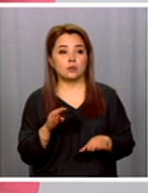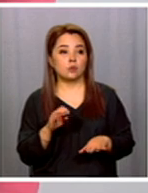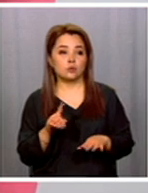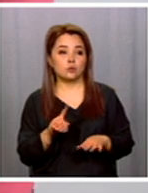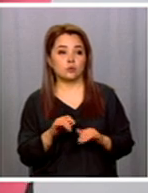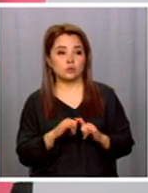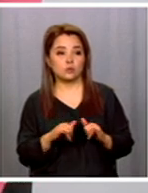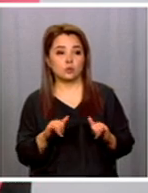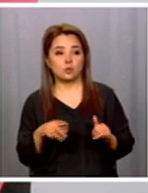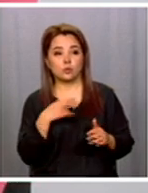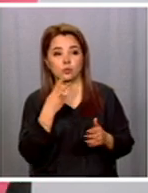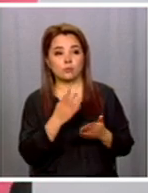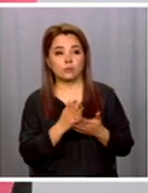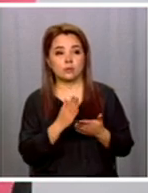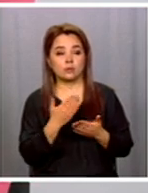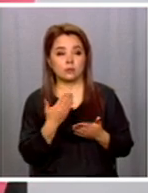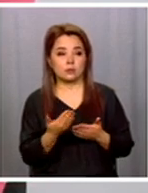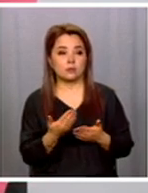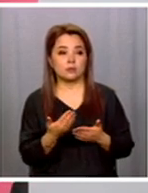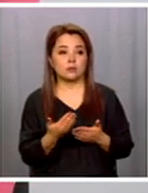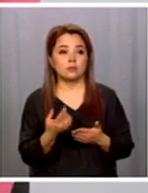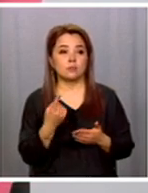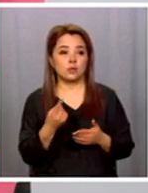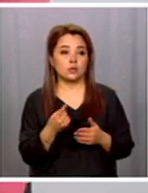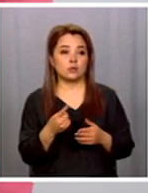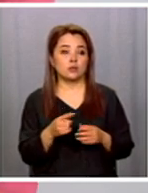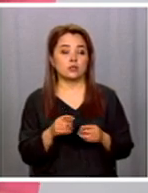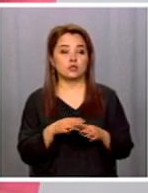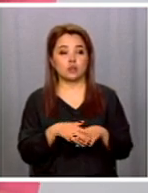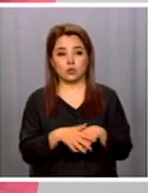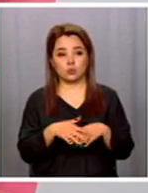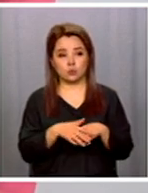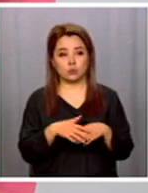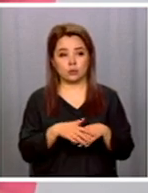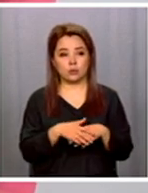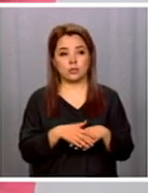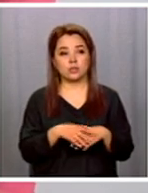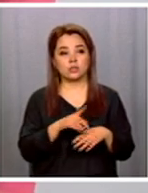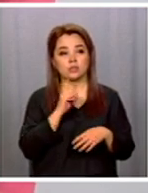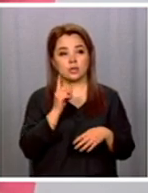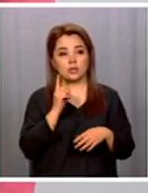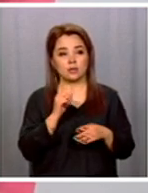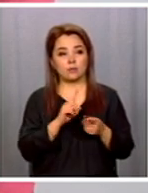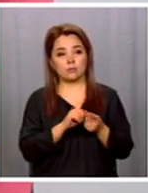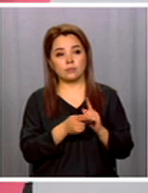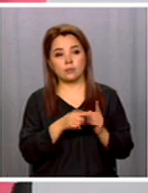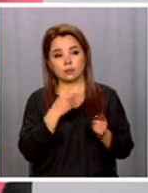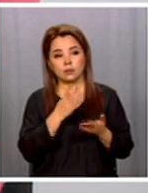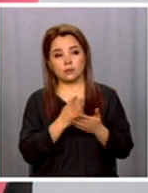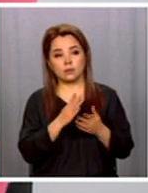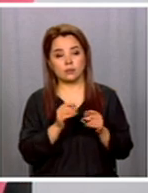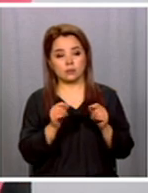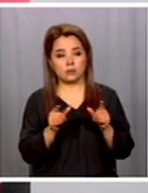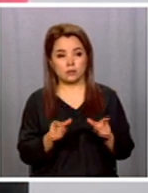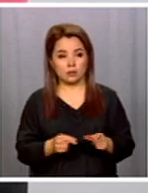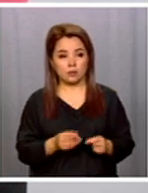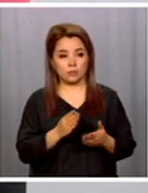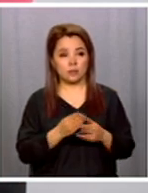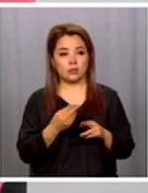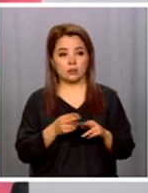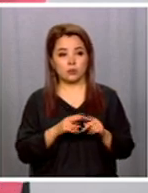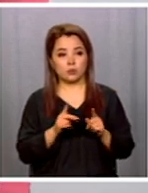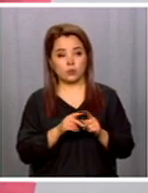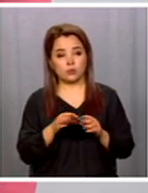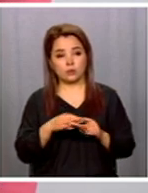көбейіп жатқан, яғни бір жасушалы жәндік жасыл евгленаны көріп отырсыздар. Жасыл евглена